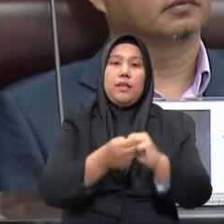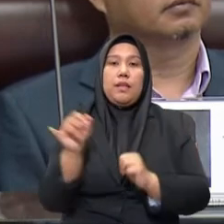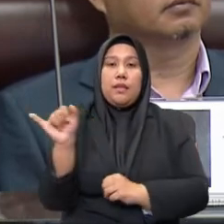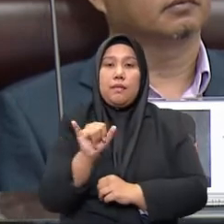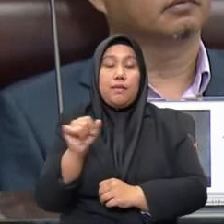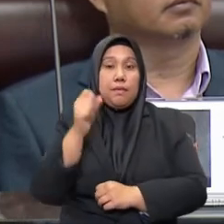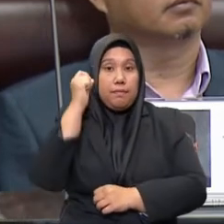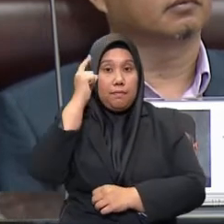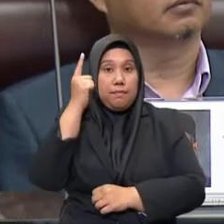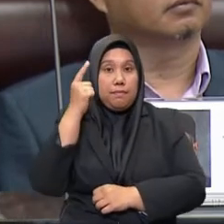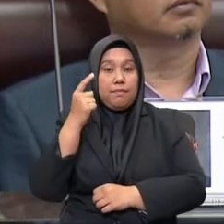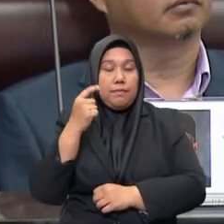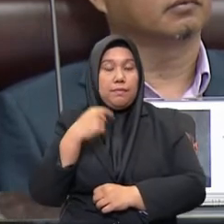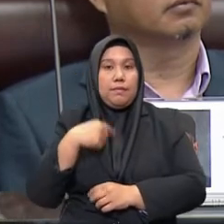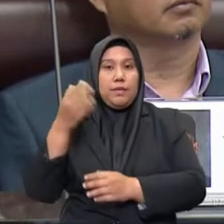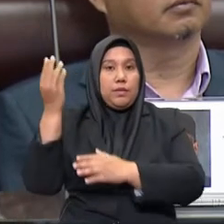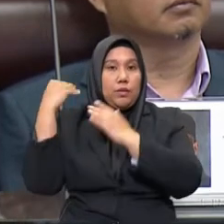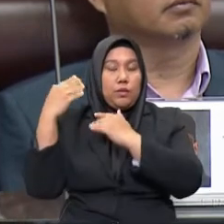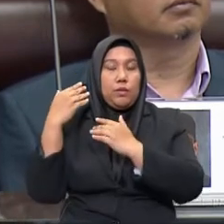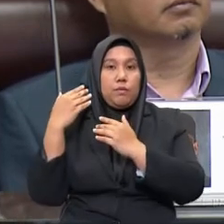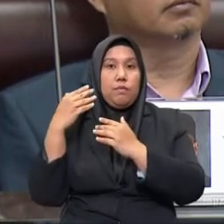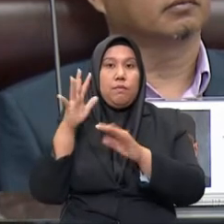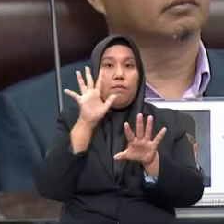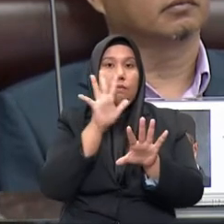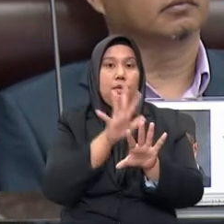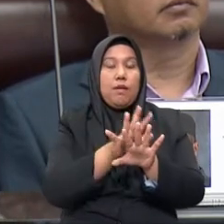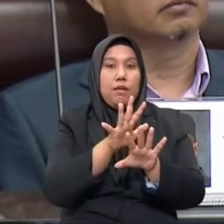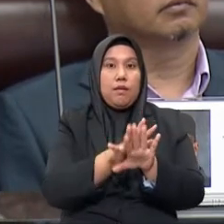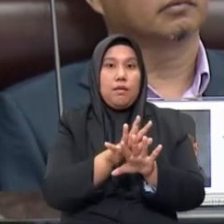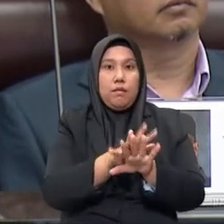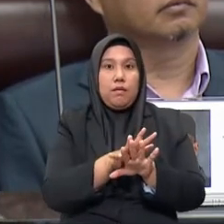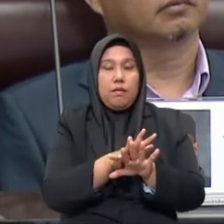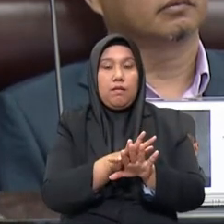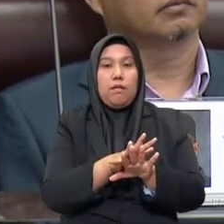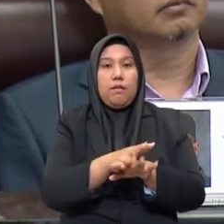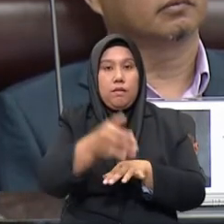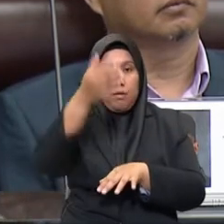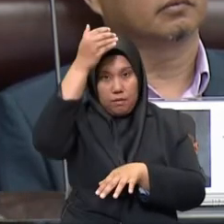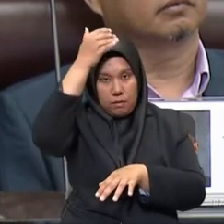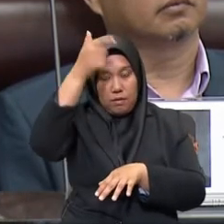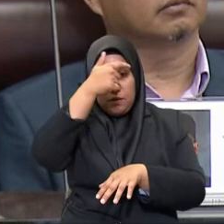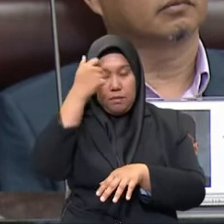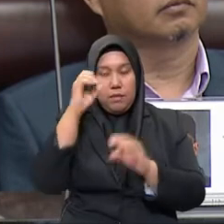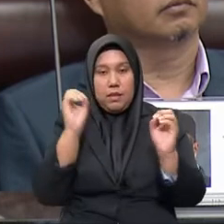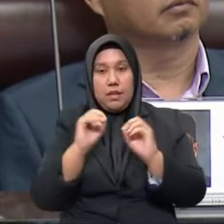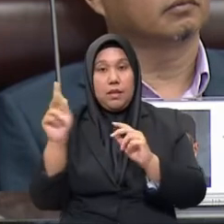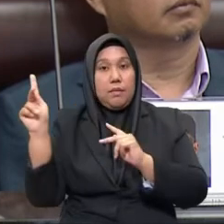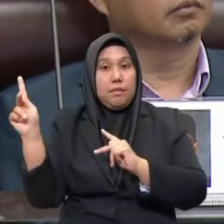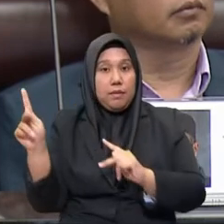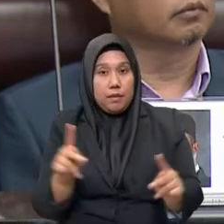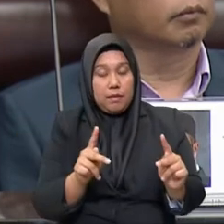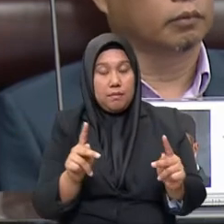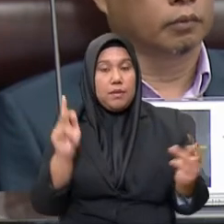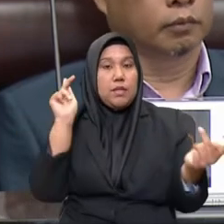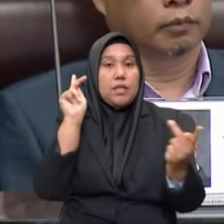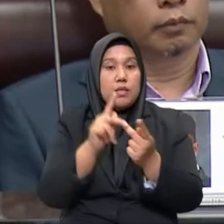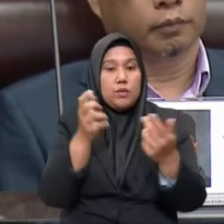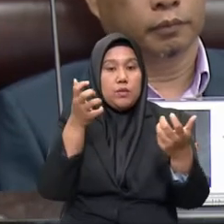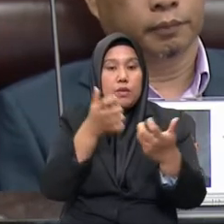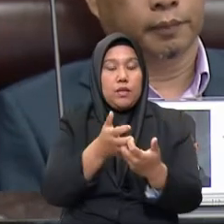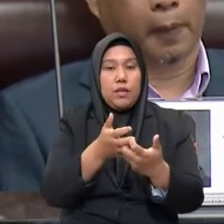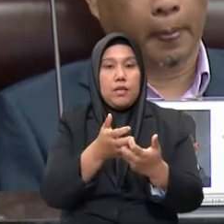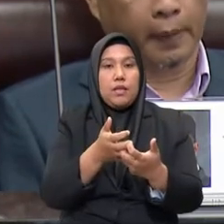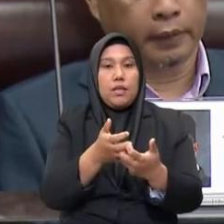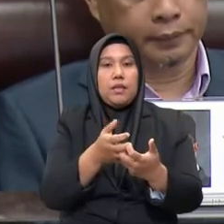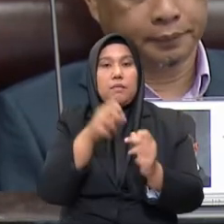dulu berlaku lambatkan kerana tidak ada perancangan untuk untuk menyesuaikan keperluan pasaran